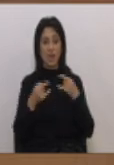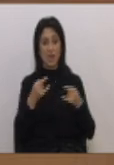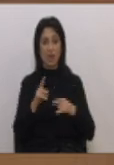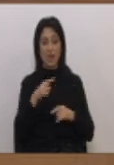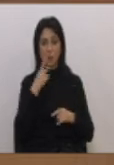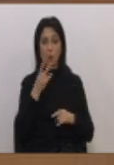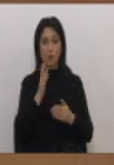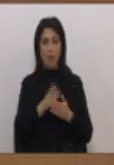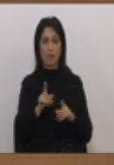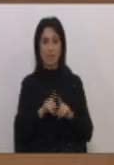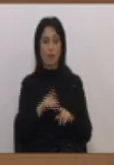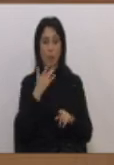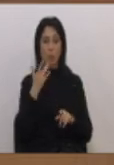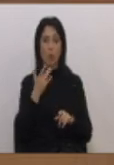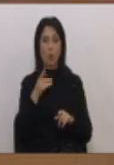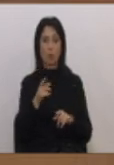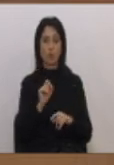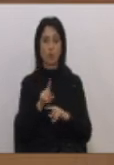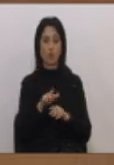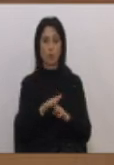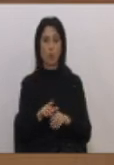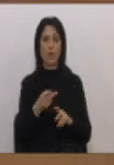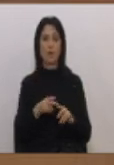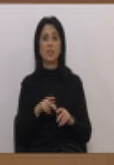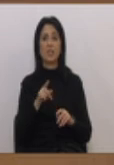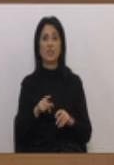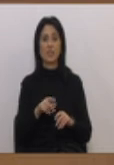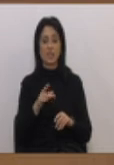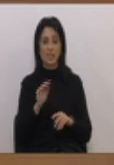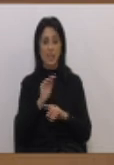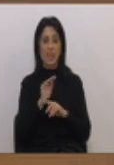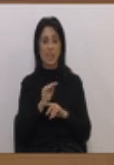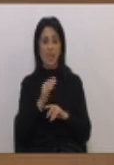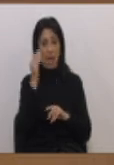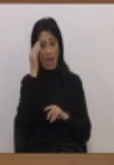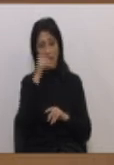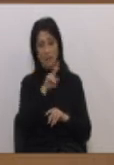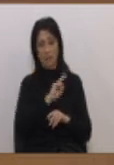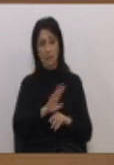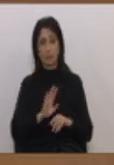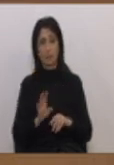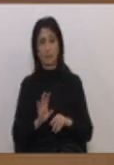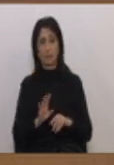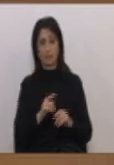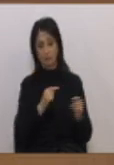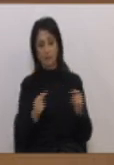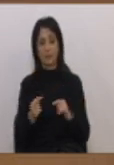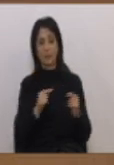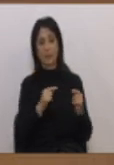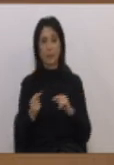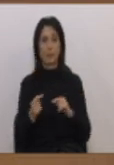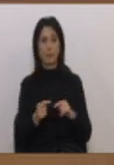თქმა უნდა, არის ასევე პოლიტიკური დაკვეთის შესრულება იმისთვის, რომ კრიტიკული აზრის და კრიტიკული მედიის წინააღმდეგ იყოს